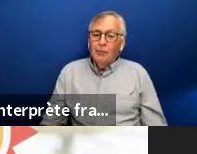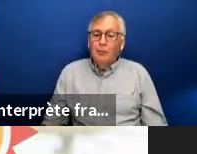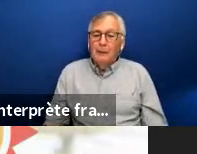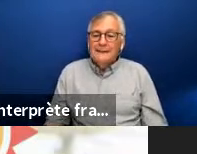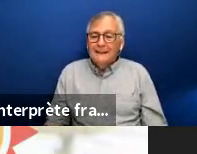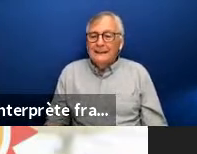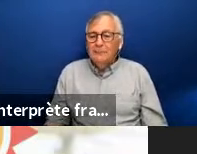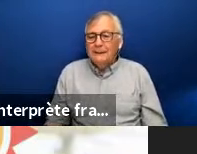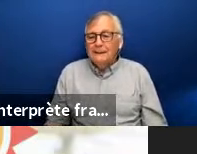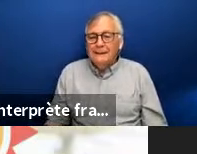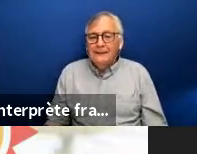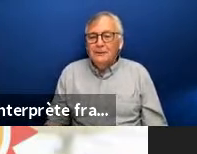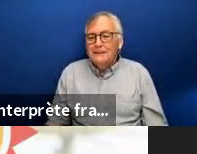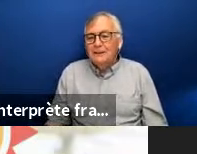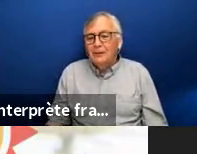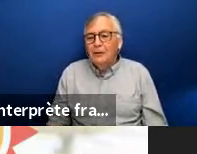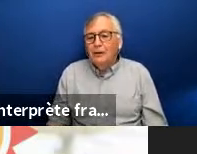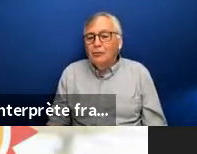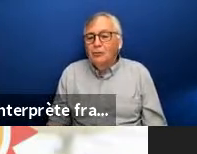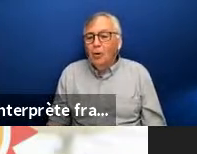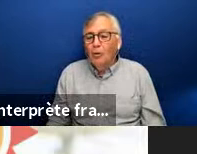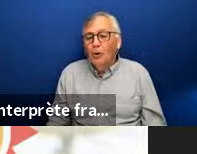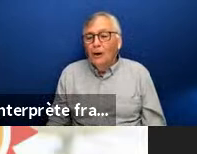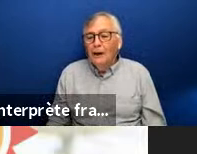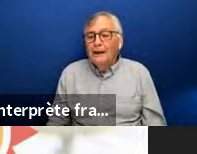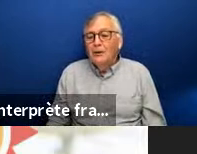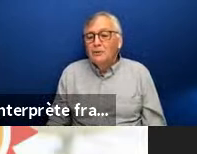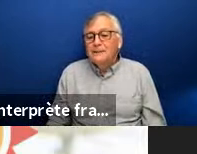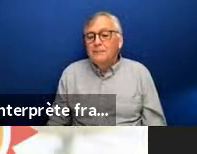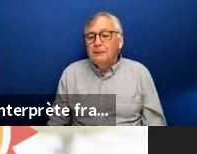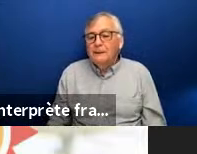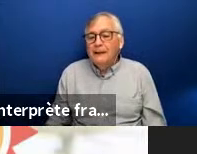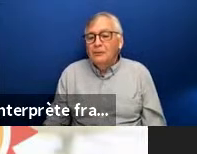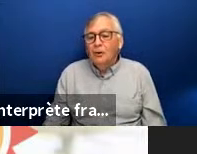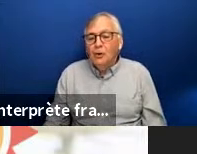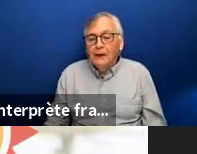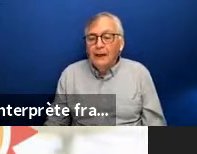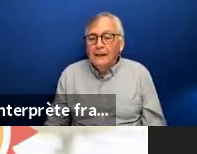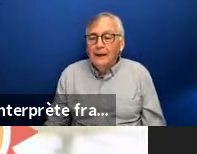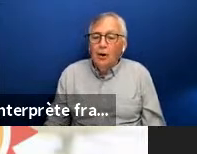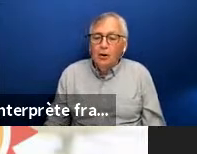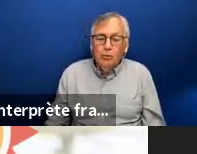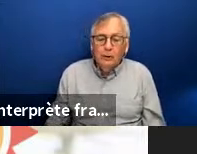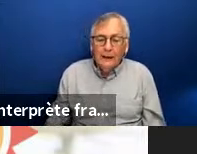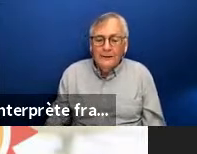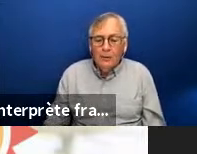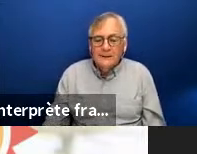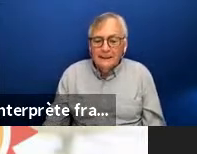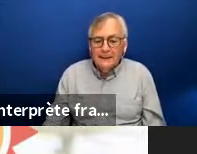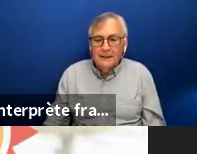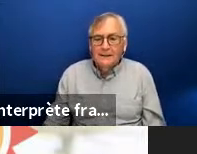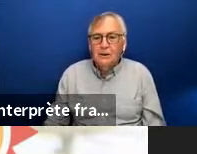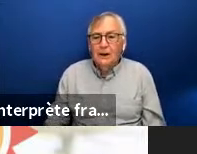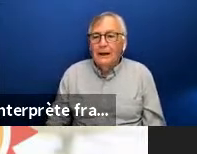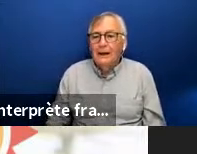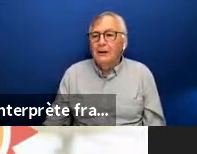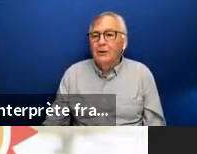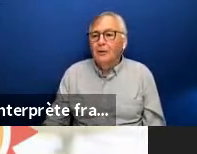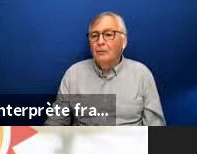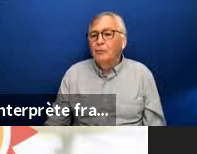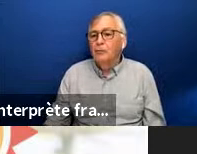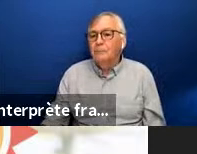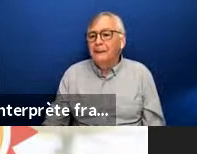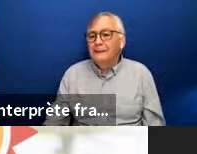de vous présenter peut-être et de dire votre nom et aussi peut-être de quelle école ou quel conseil